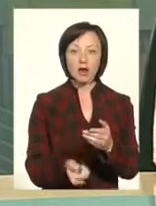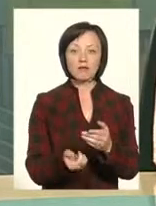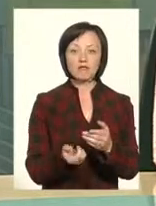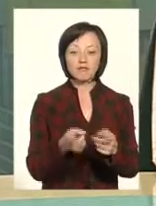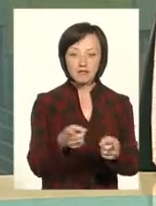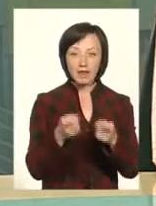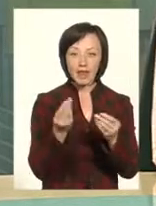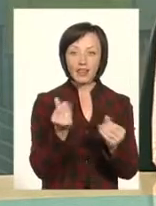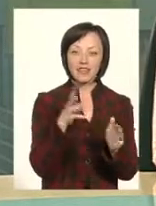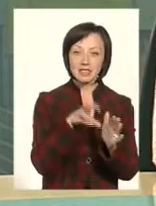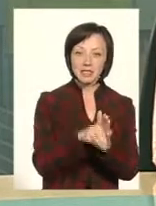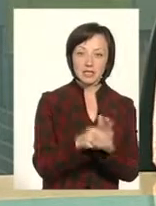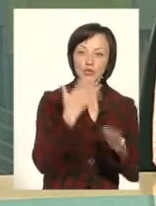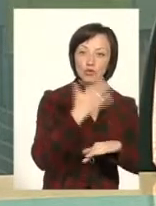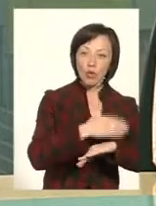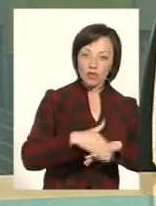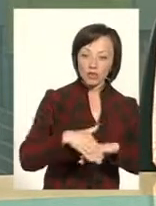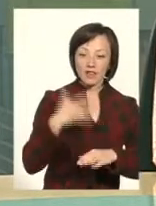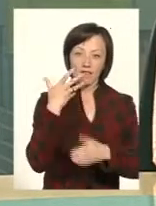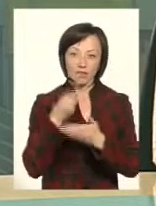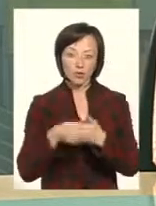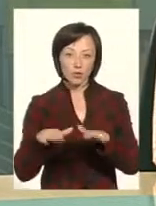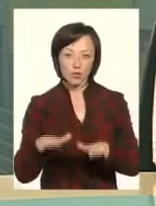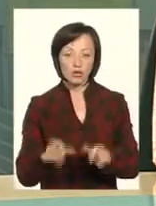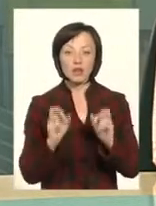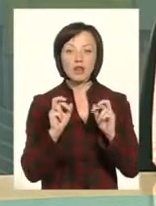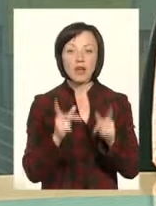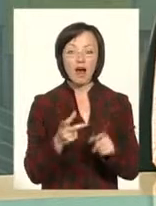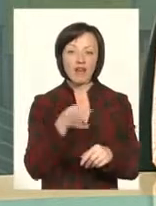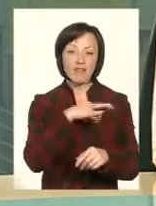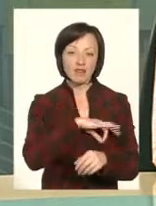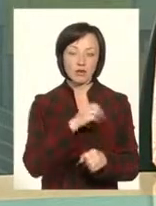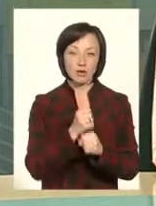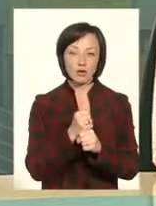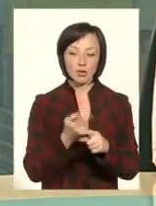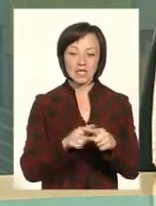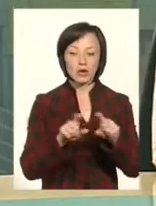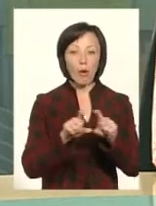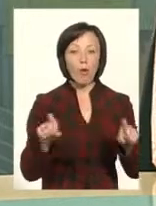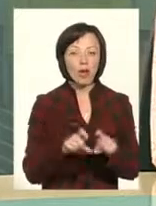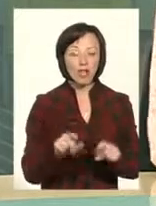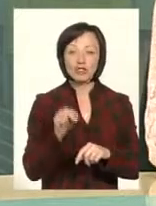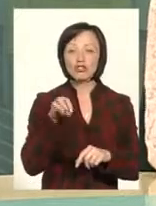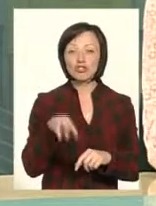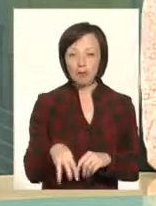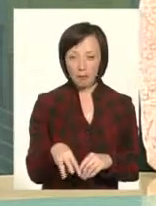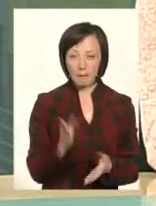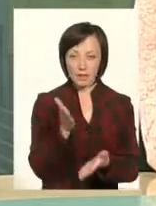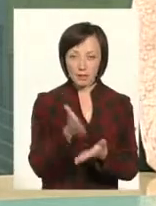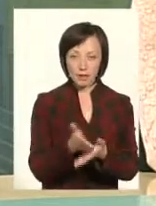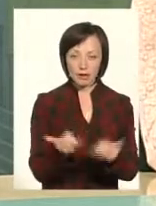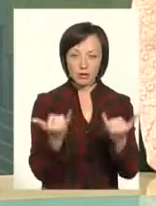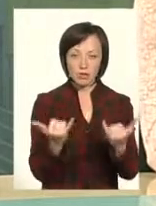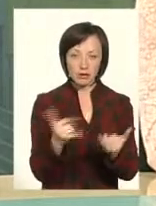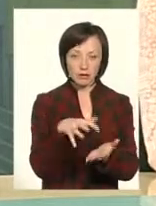і зовнішніх, і внутрішніх? На сьогодні наскільки ефективно працюють ці органи і чим безпосередньо